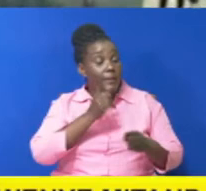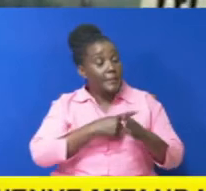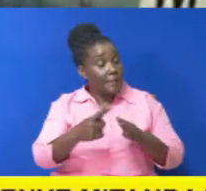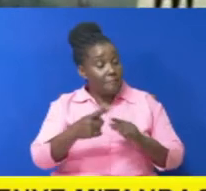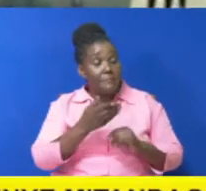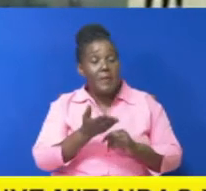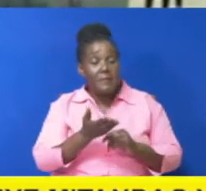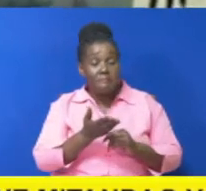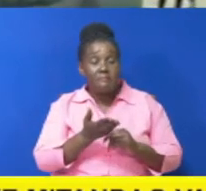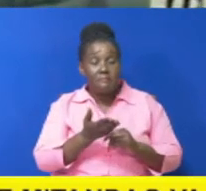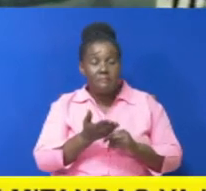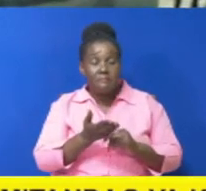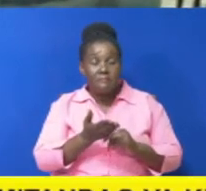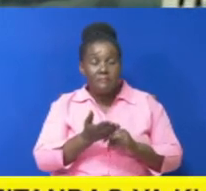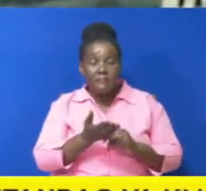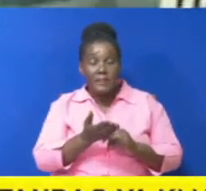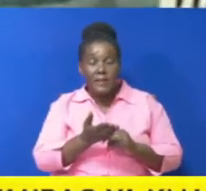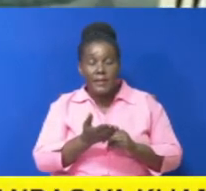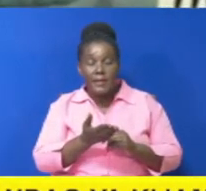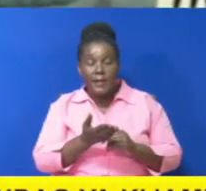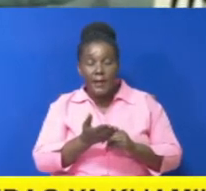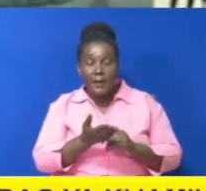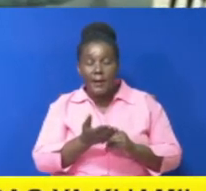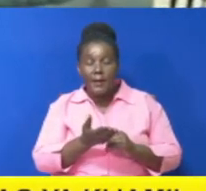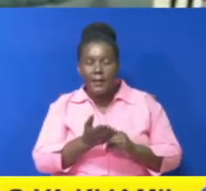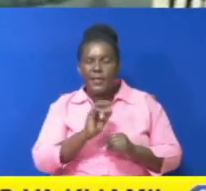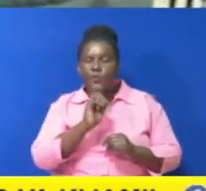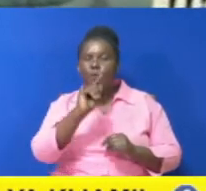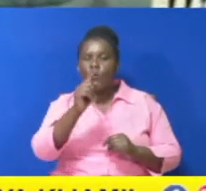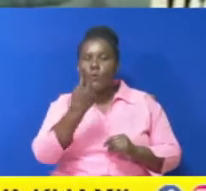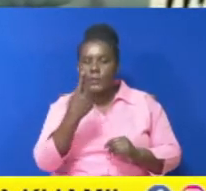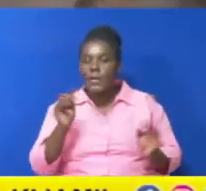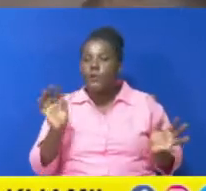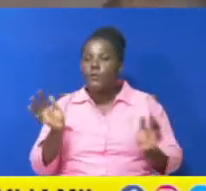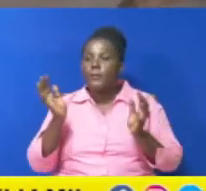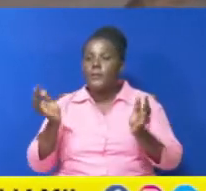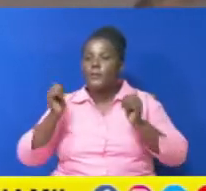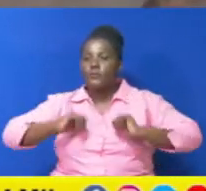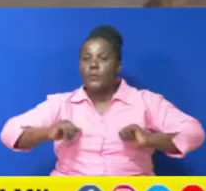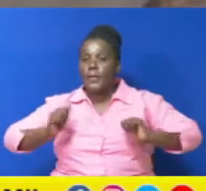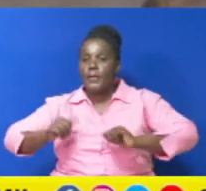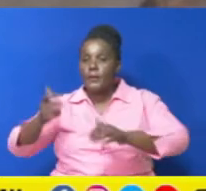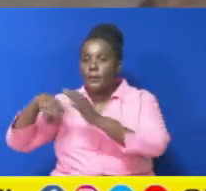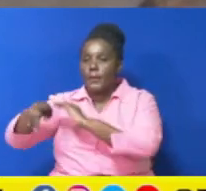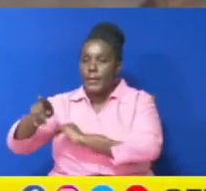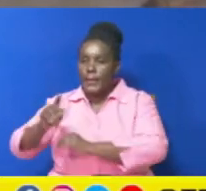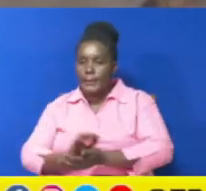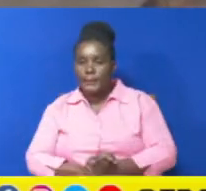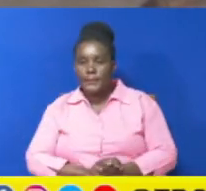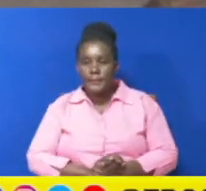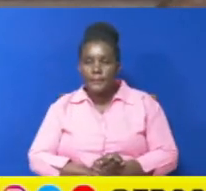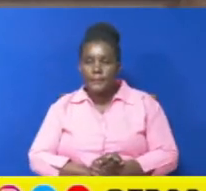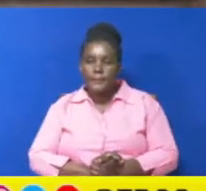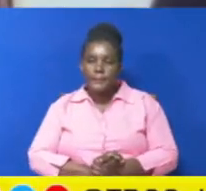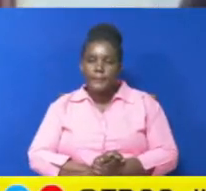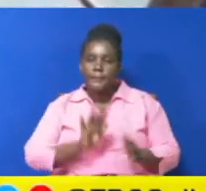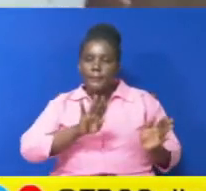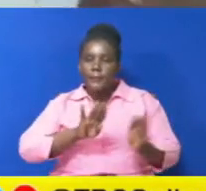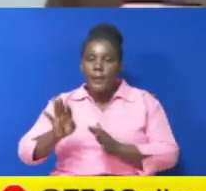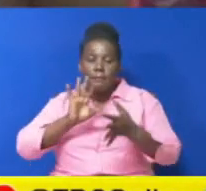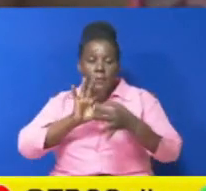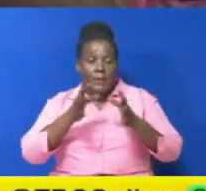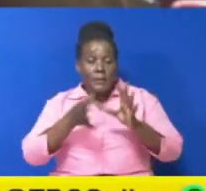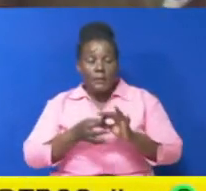amekuwa kielelezo katika kuhamasisha utalii wa ndani katika nchi. Mratibu wa shirika hilo Jafari